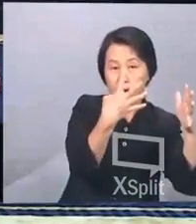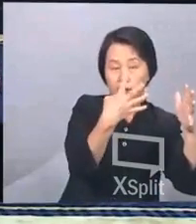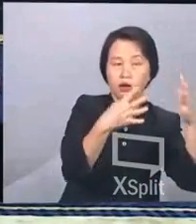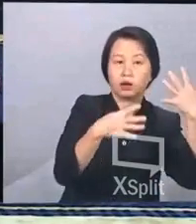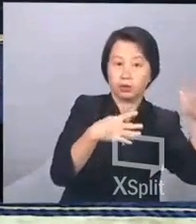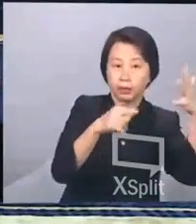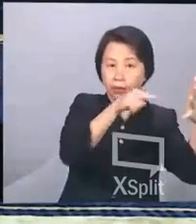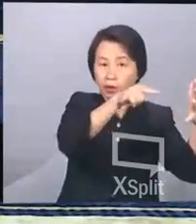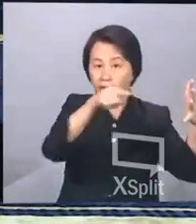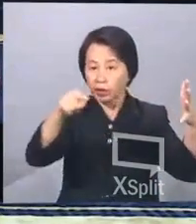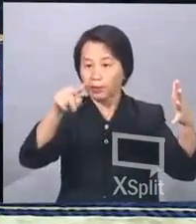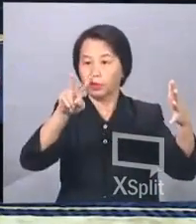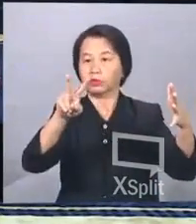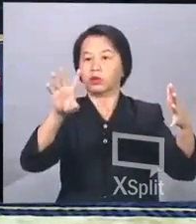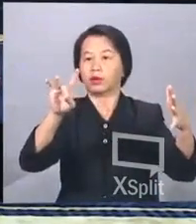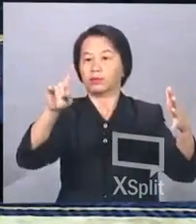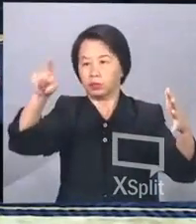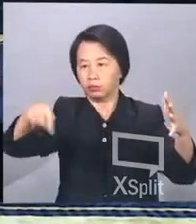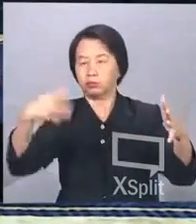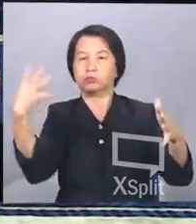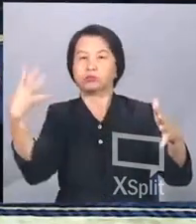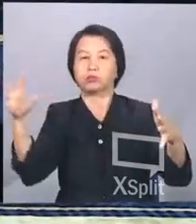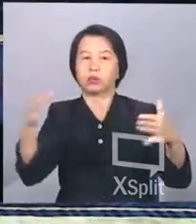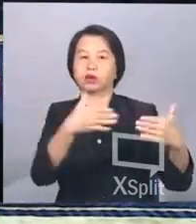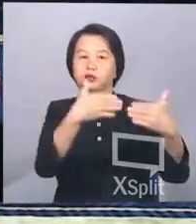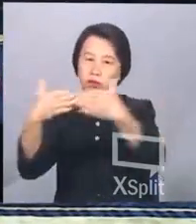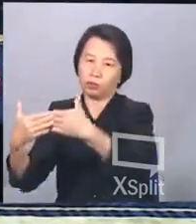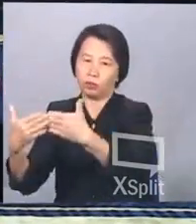28 Apple 2020